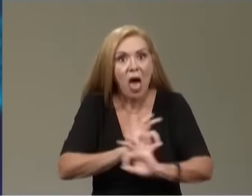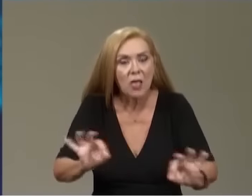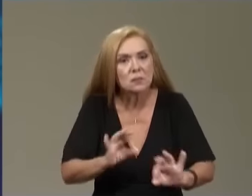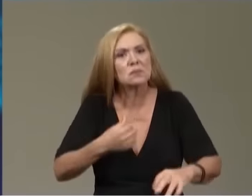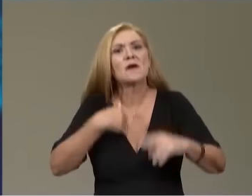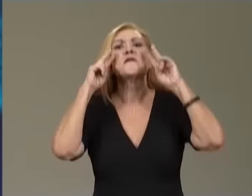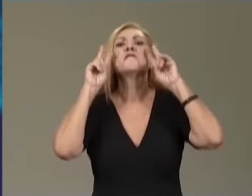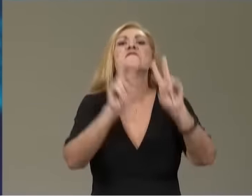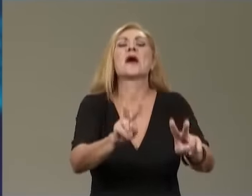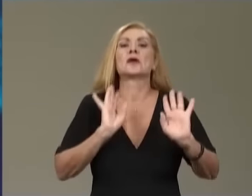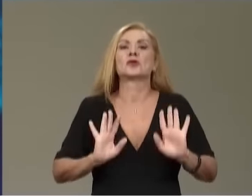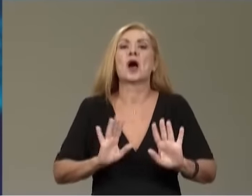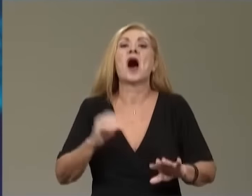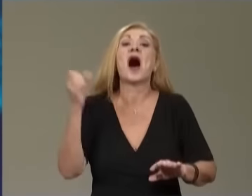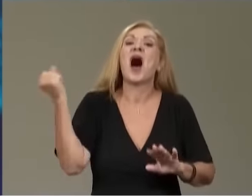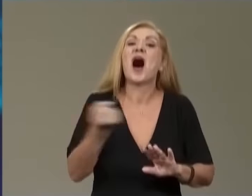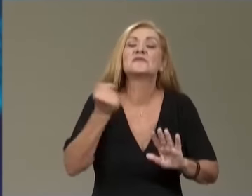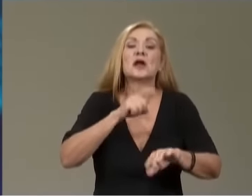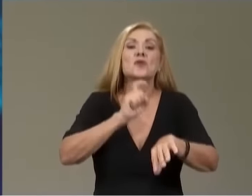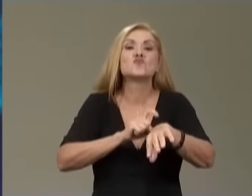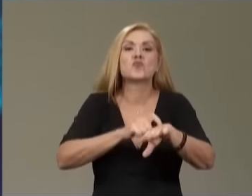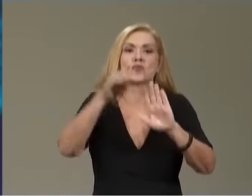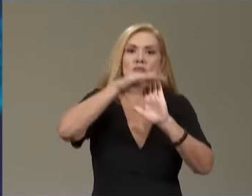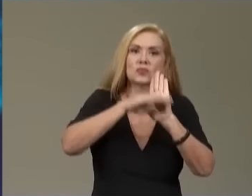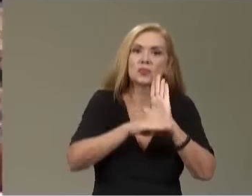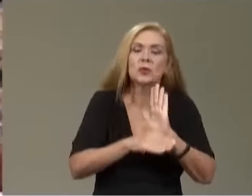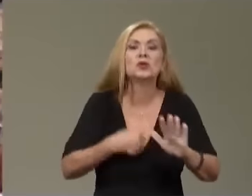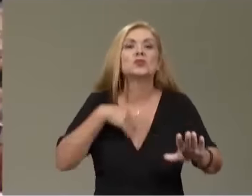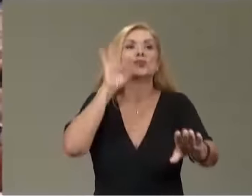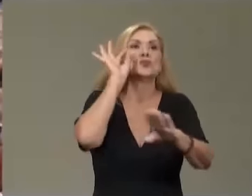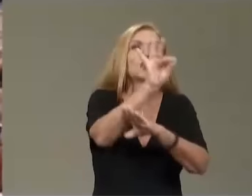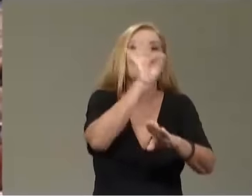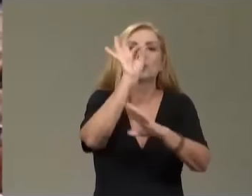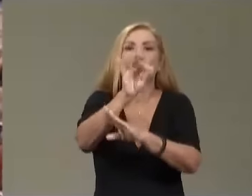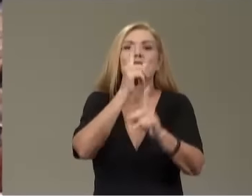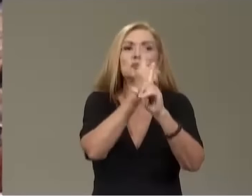αυστηρά χρονοδιαγράμματα, με συγκεκριμένους στόχους που χτίζονται μέρα-μέρα.